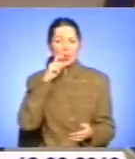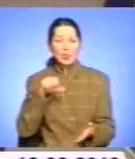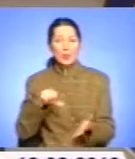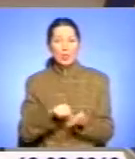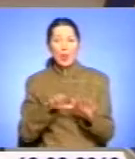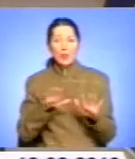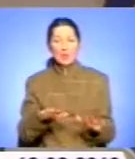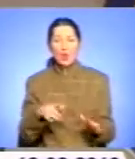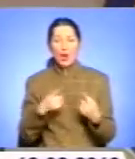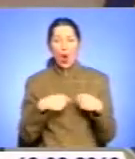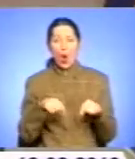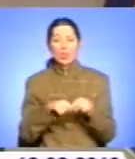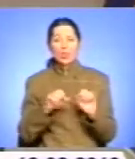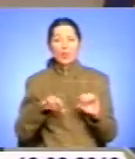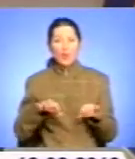органів влади.